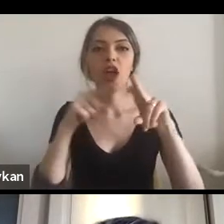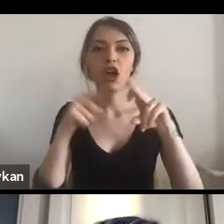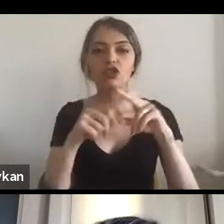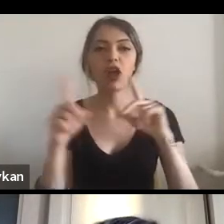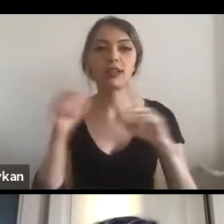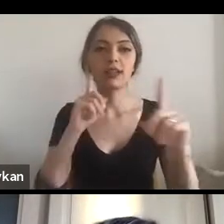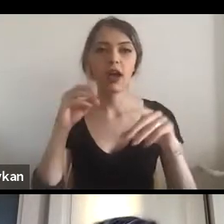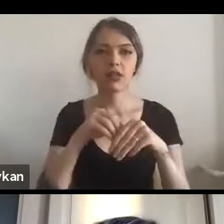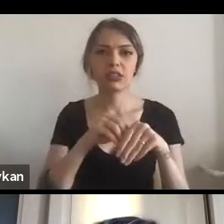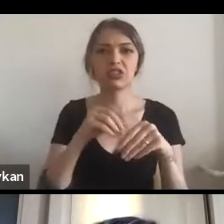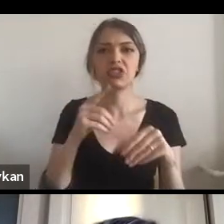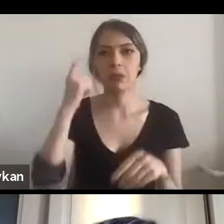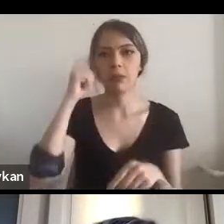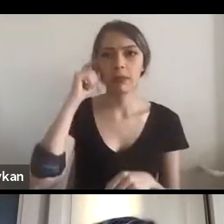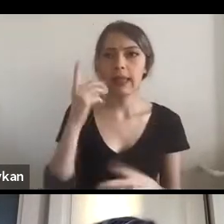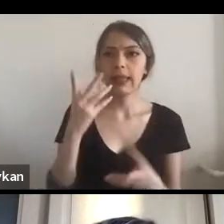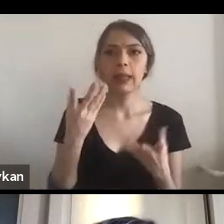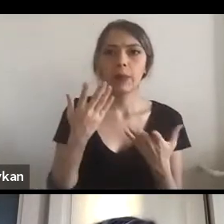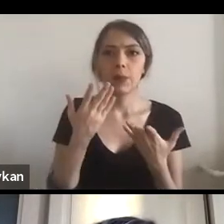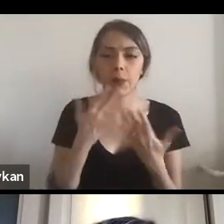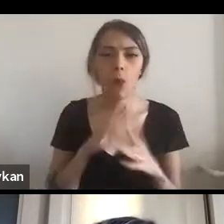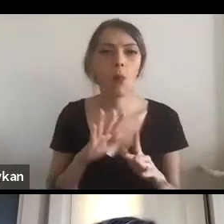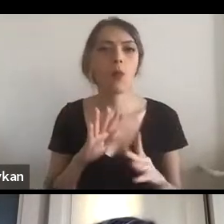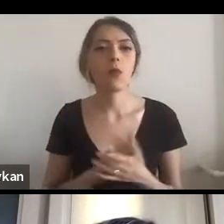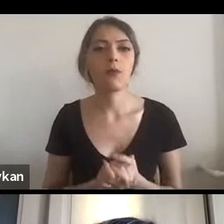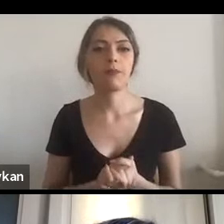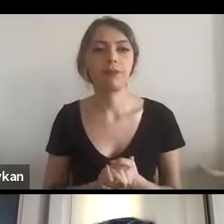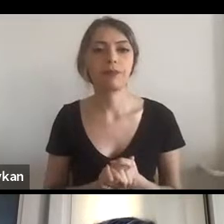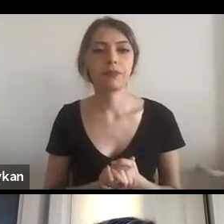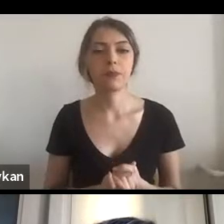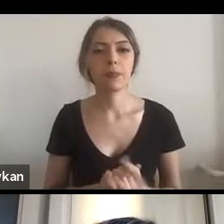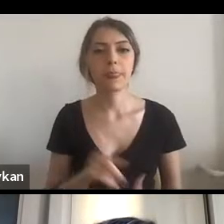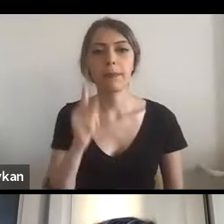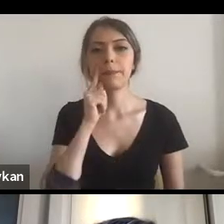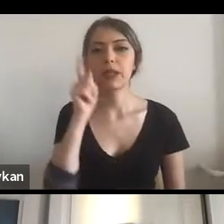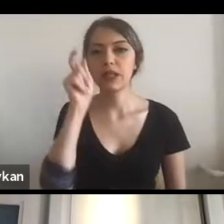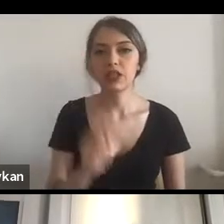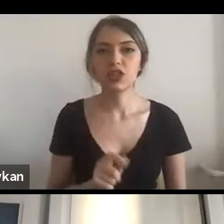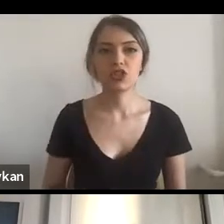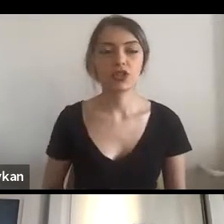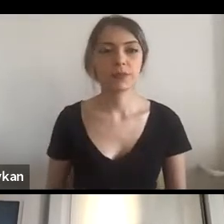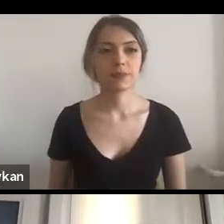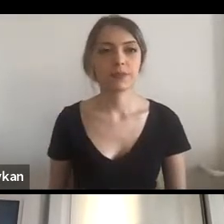ulaşamıyorum demiş Devran Gülel.